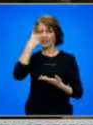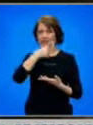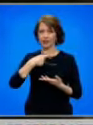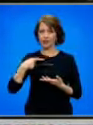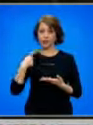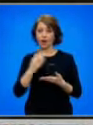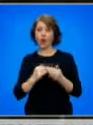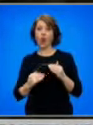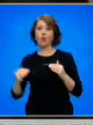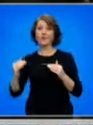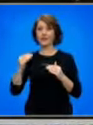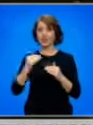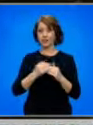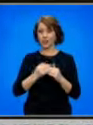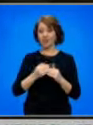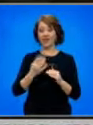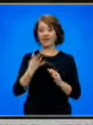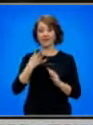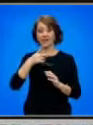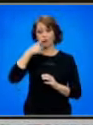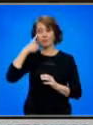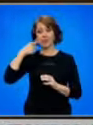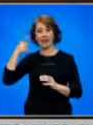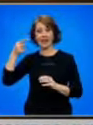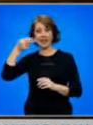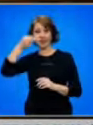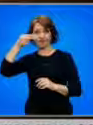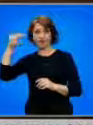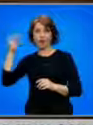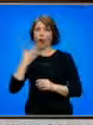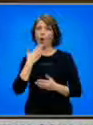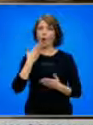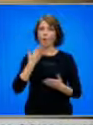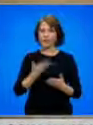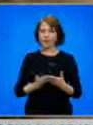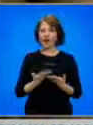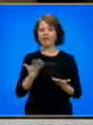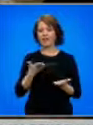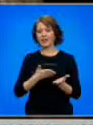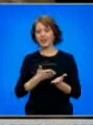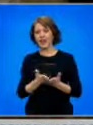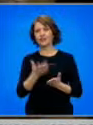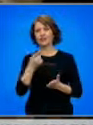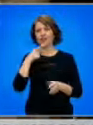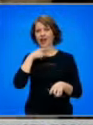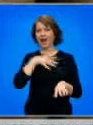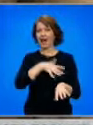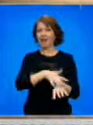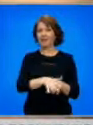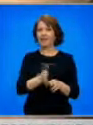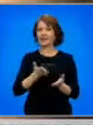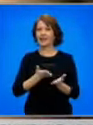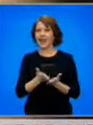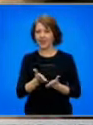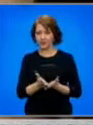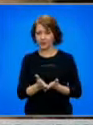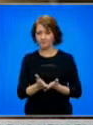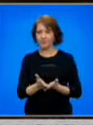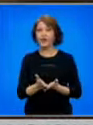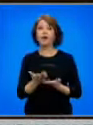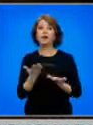стойността на Теранос на 9 милиарда долара. Обещава революционен метод на кръвни изследвания с специално разработен от компанията и апарат, наречен